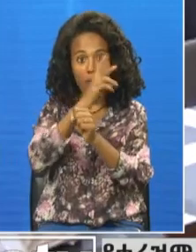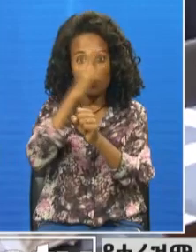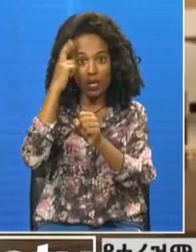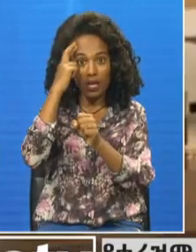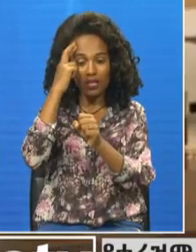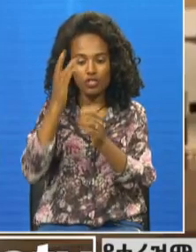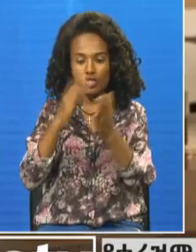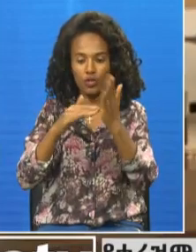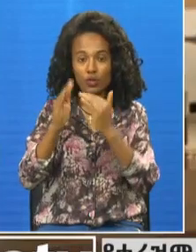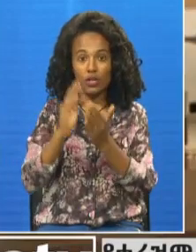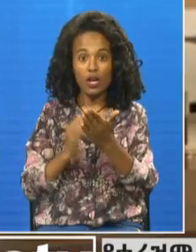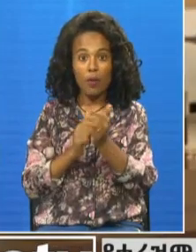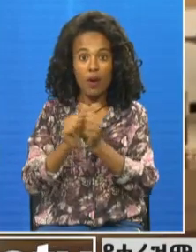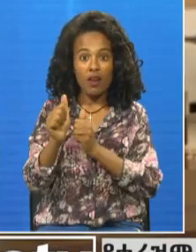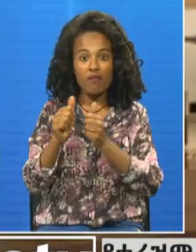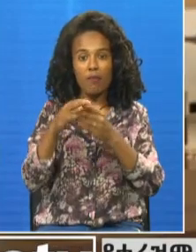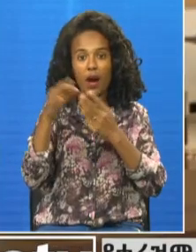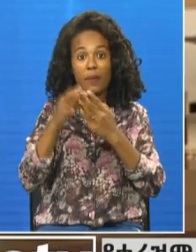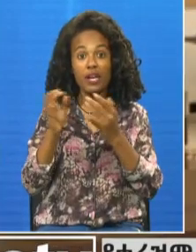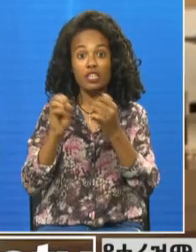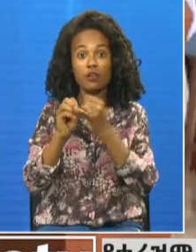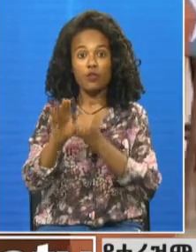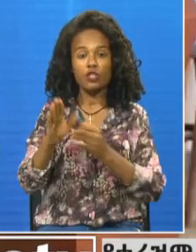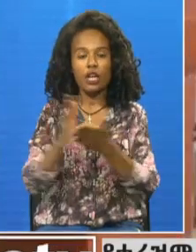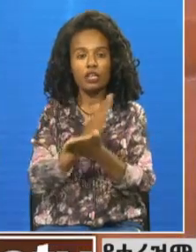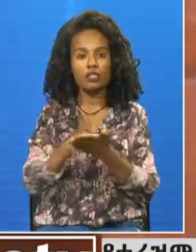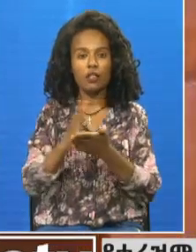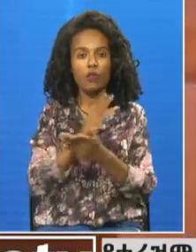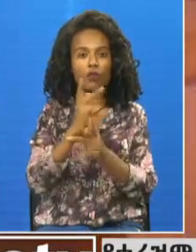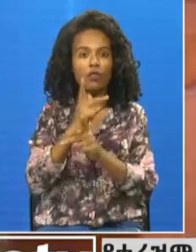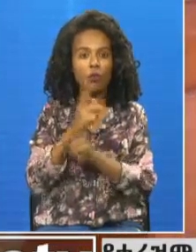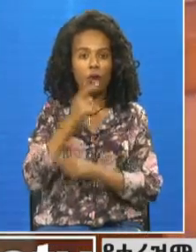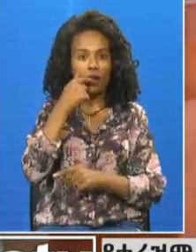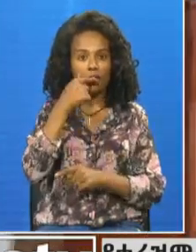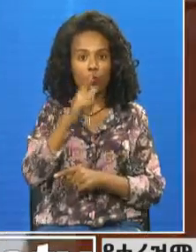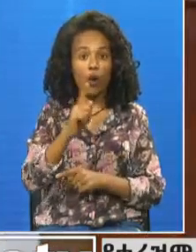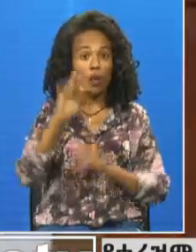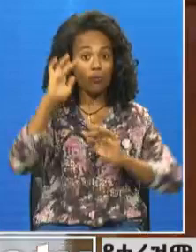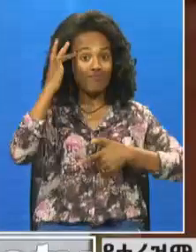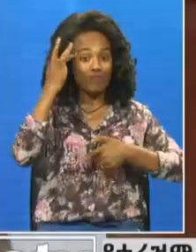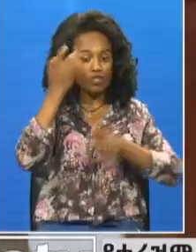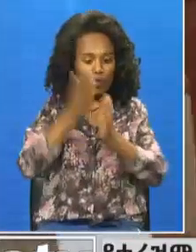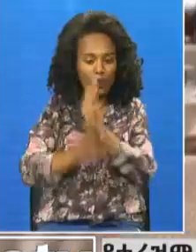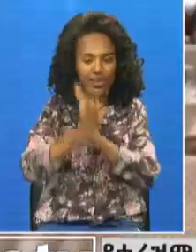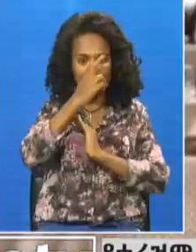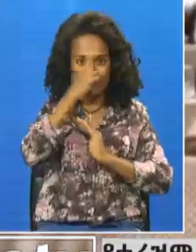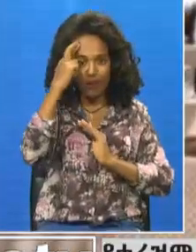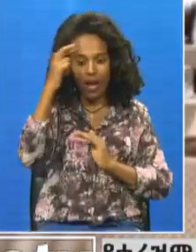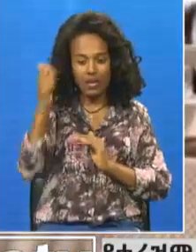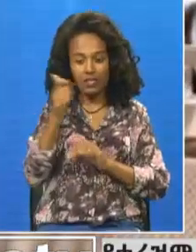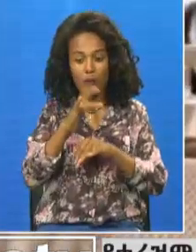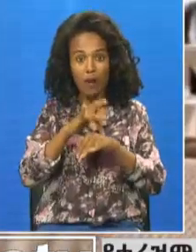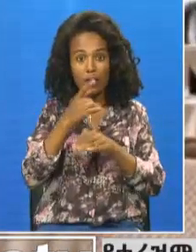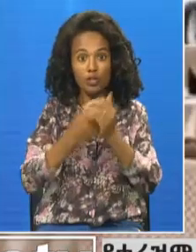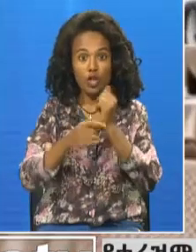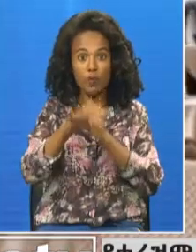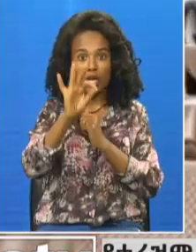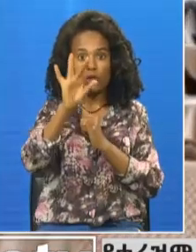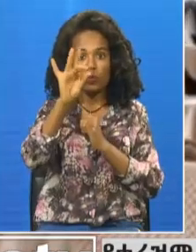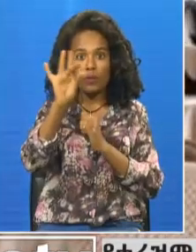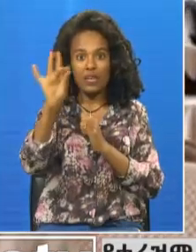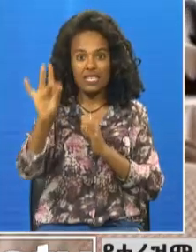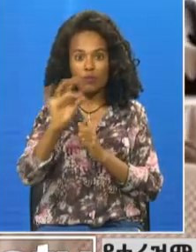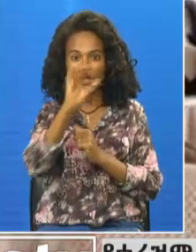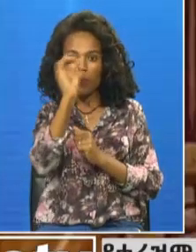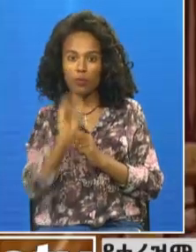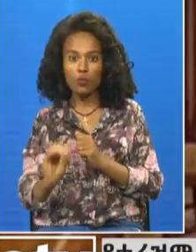ይገኛል። ለተመራማሪው፣ ለማህበረሰቡ እንዲሁም ለከባቢው ጤናን ያስቀደመ ጥናትና ምርምር የሚደረግበት ባዮሴፍቲ ደረጃ 3 ቤተ ሙከራ በኮሮና